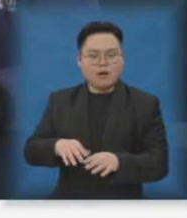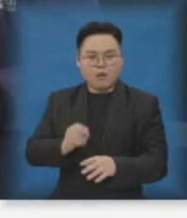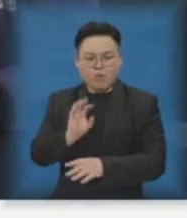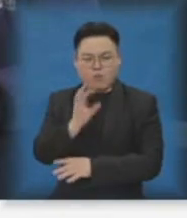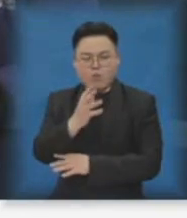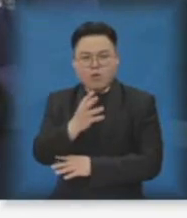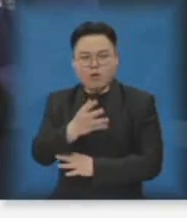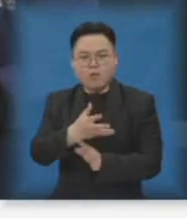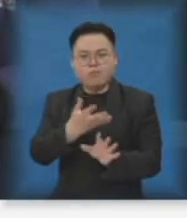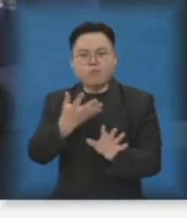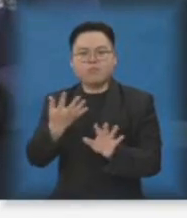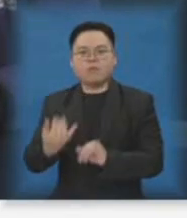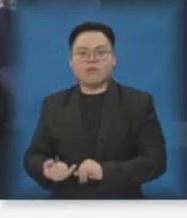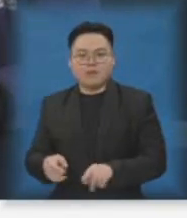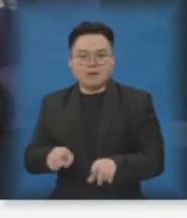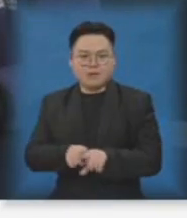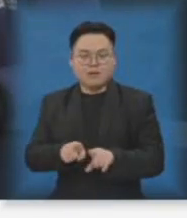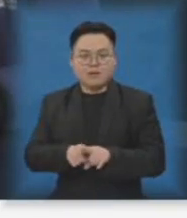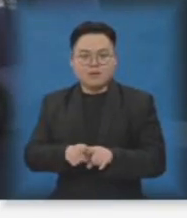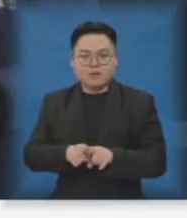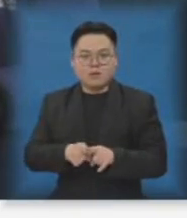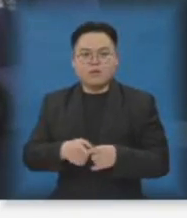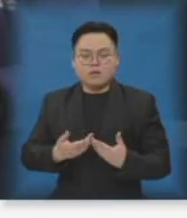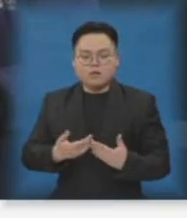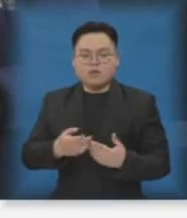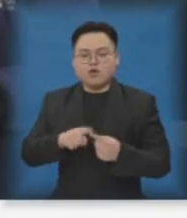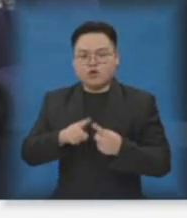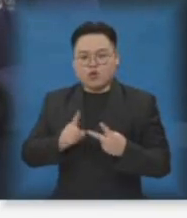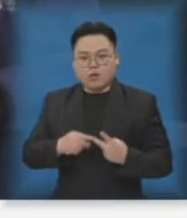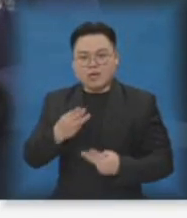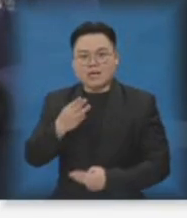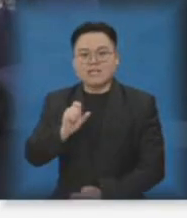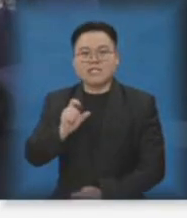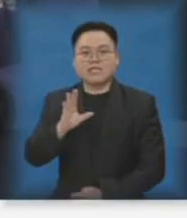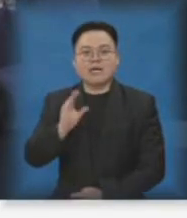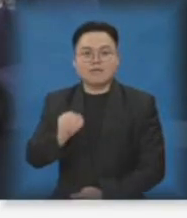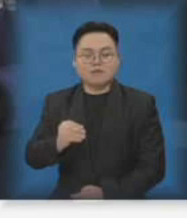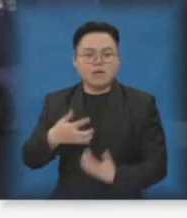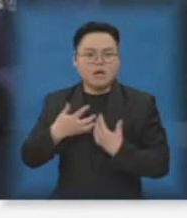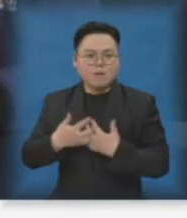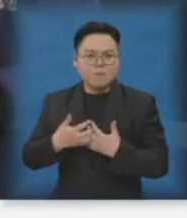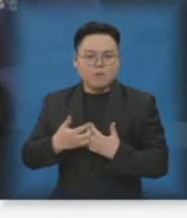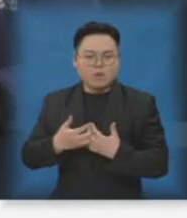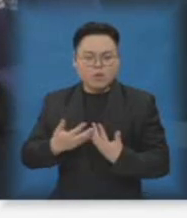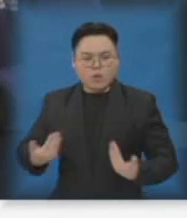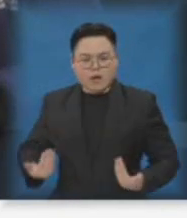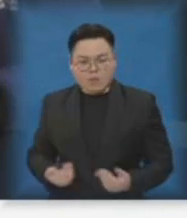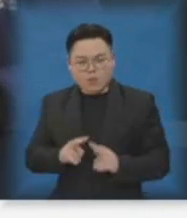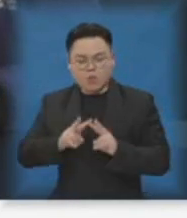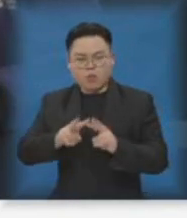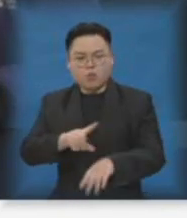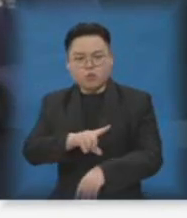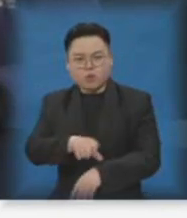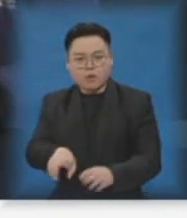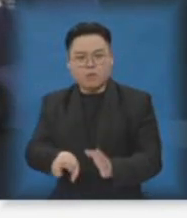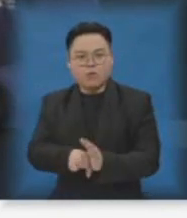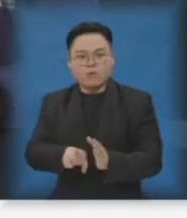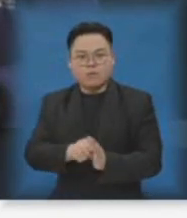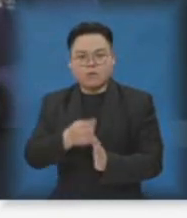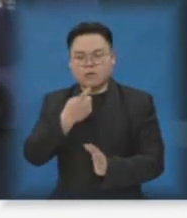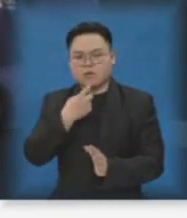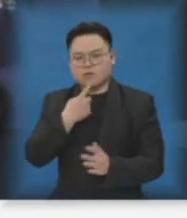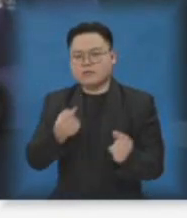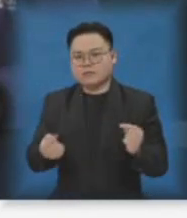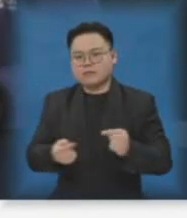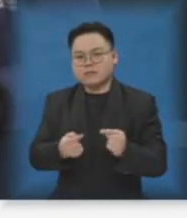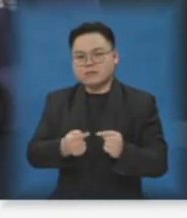маань биеийн эсэргүүцэн сулраад байгаа нөгөө төлөө шавьчны үед оршрох таатай нөхцөл бүрдээд байгаа юм хэдэн жилүүдтэй бид нэрийг таарад байгаа байхгүй. Тэгэхээр энэ